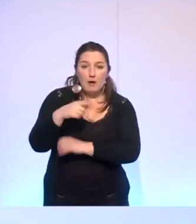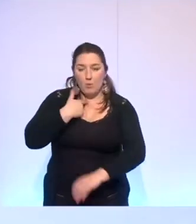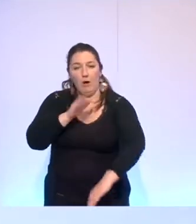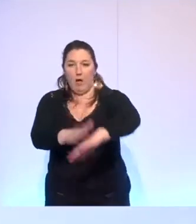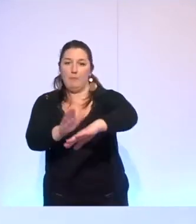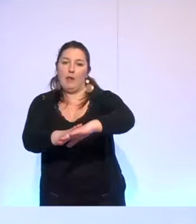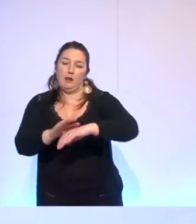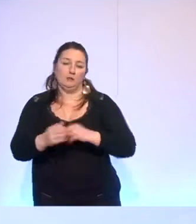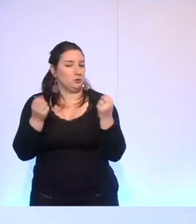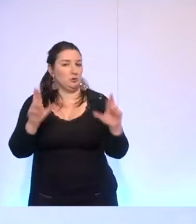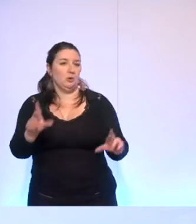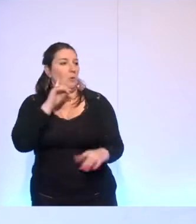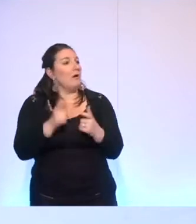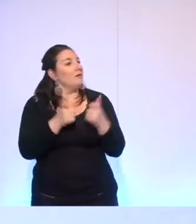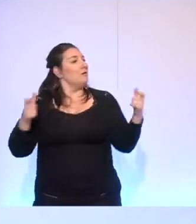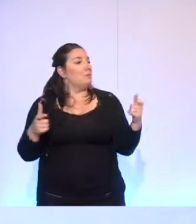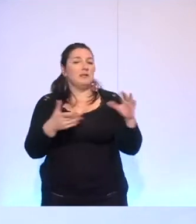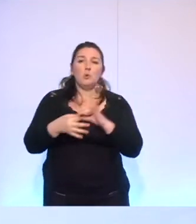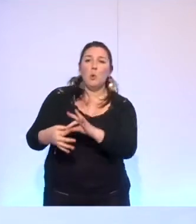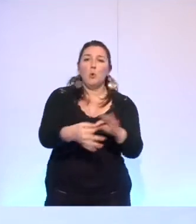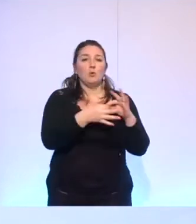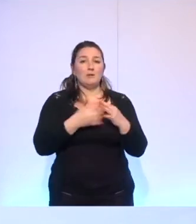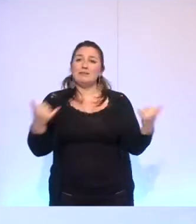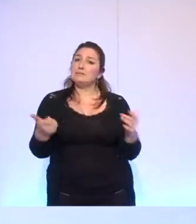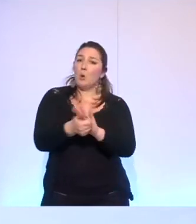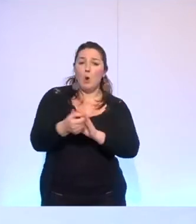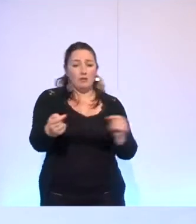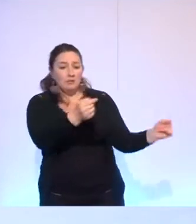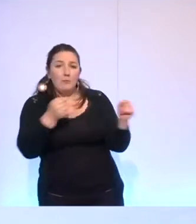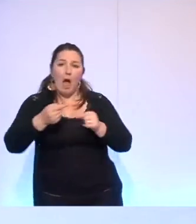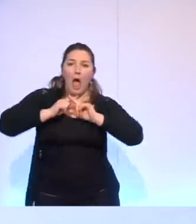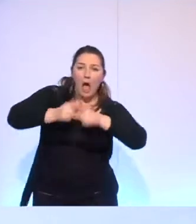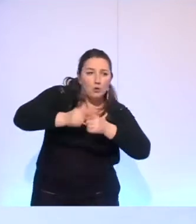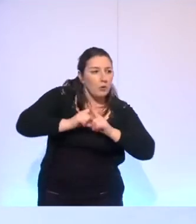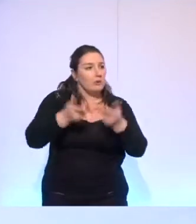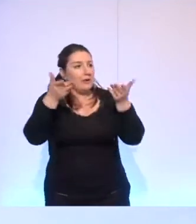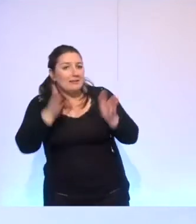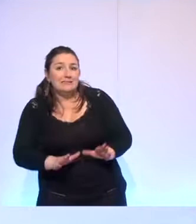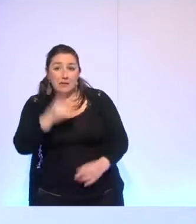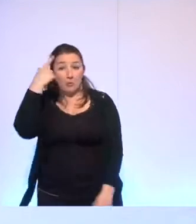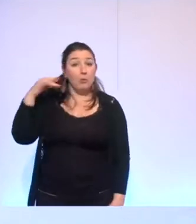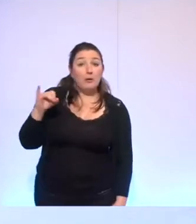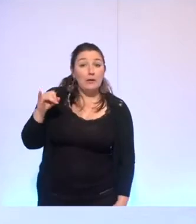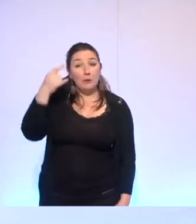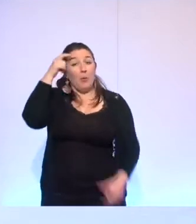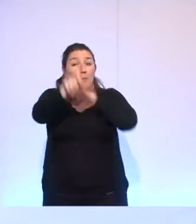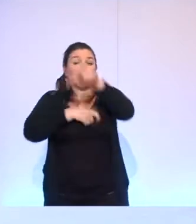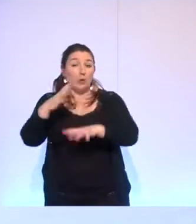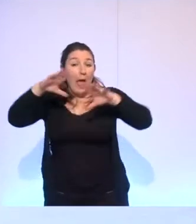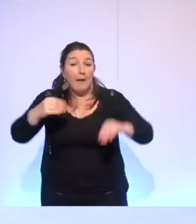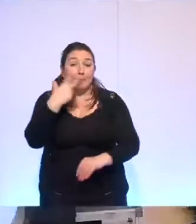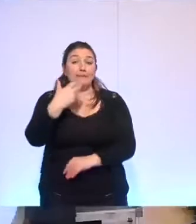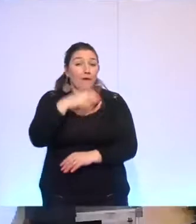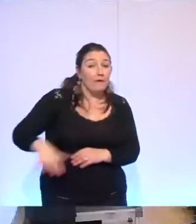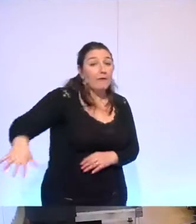commune. Nous sommes ici pour débattre, argumenter, décider. Nous sommes ici pour œuvrer pour tous les habitants. Les fauteurs de haine